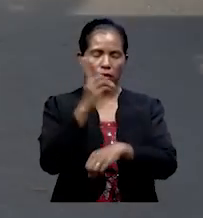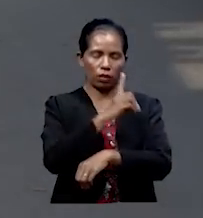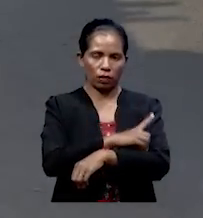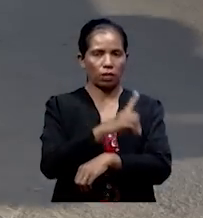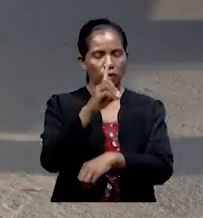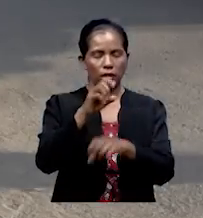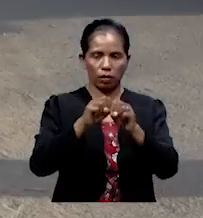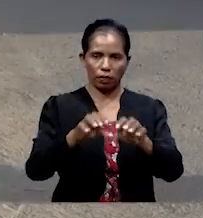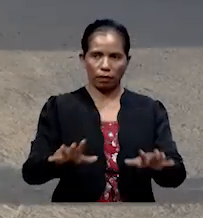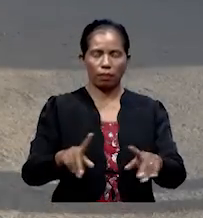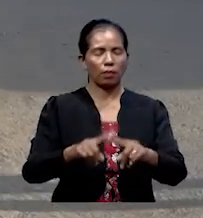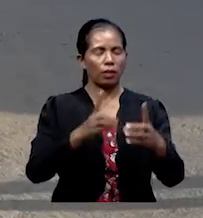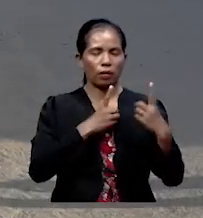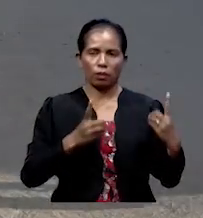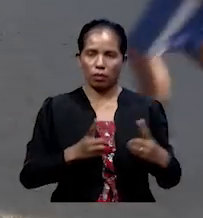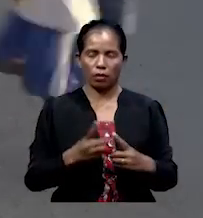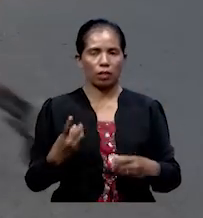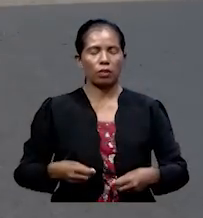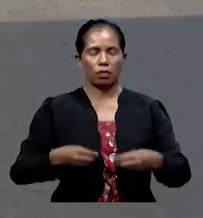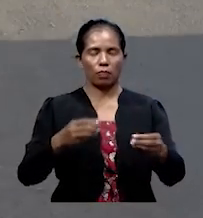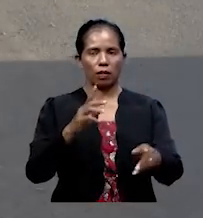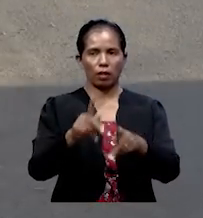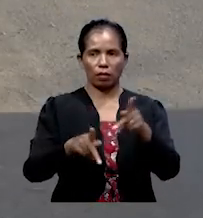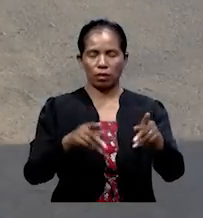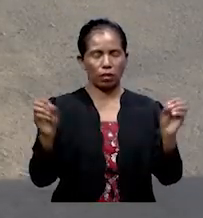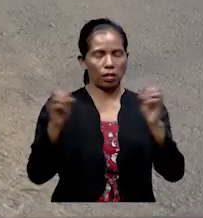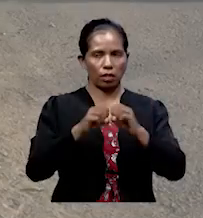beng. Nabe doming nebe makita fo bai tene maluk sira, sela